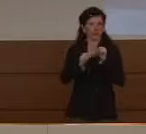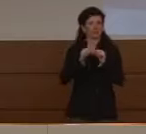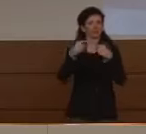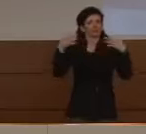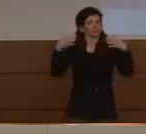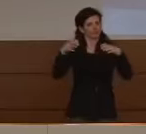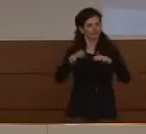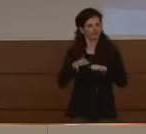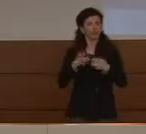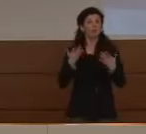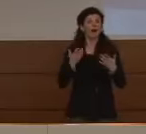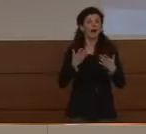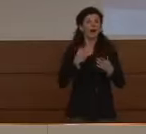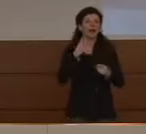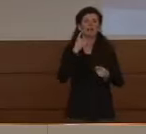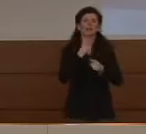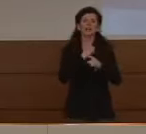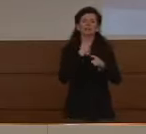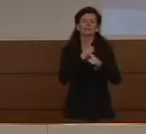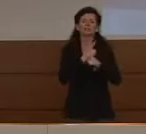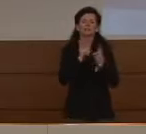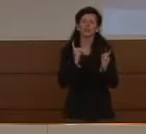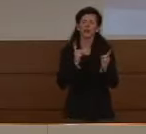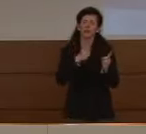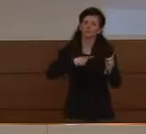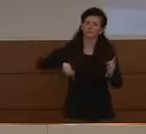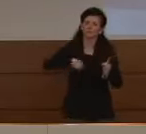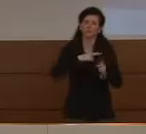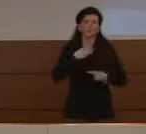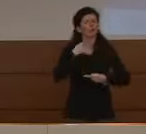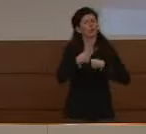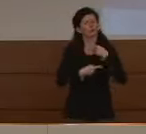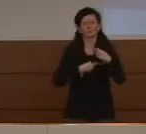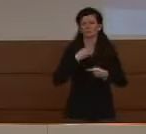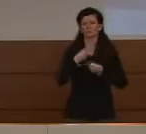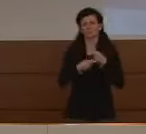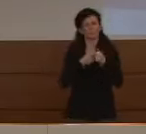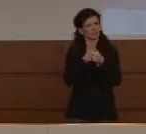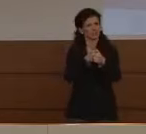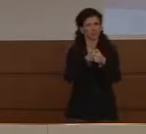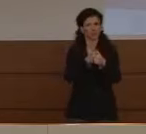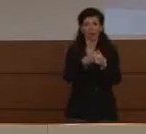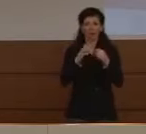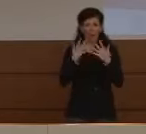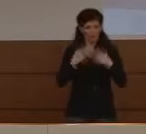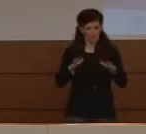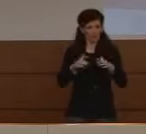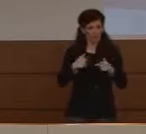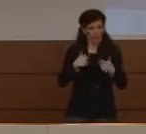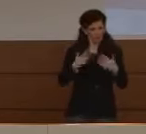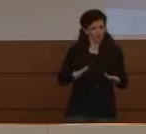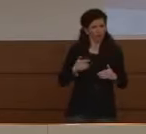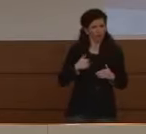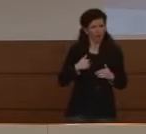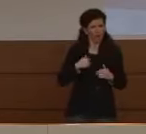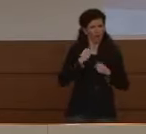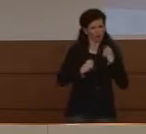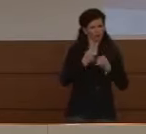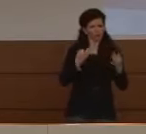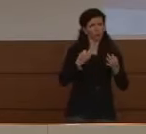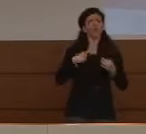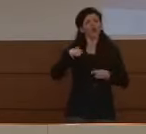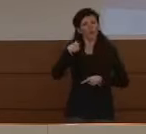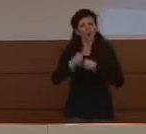continuare esattamente in questa direzione e facendo ciò che stiamo facendo e quindi sicuramente